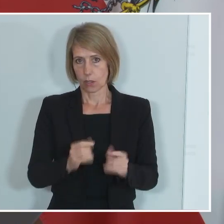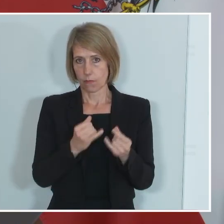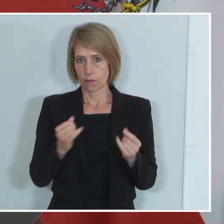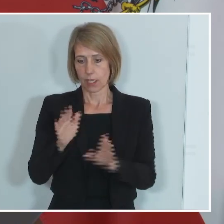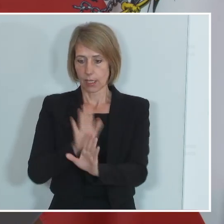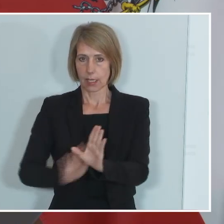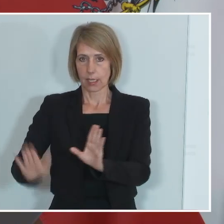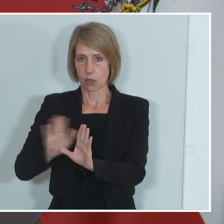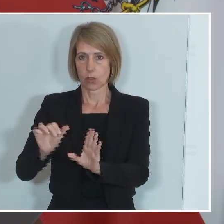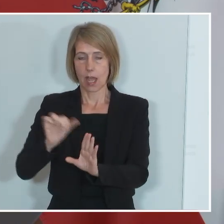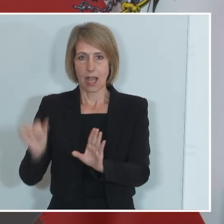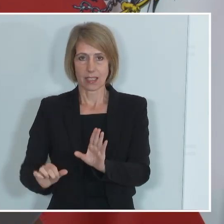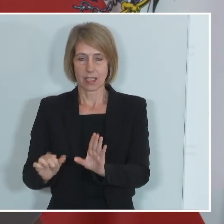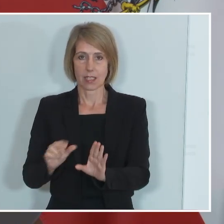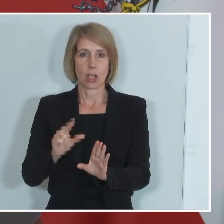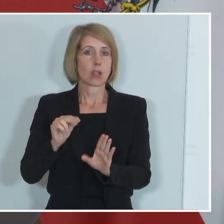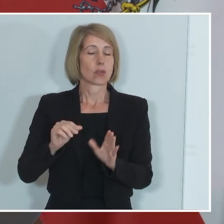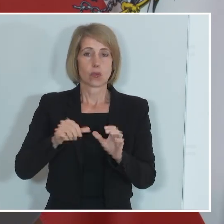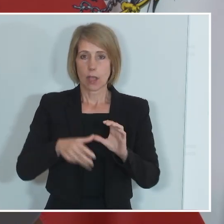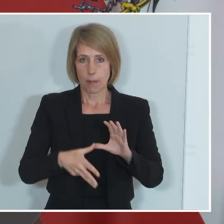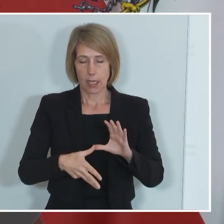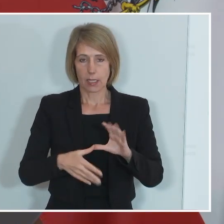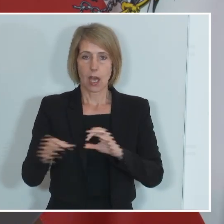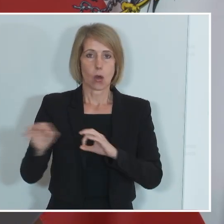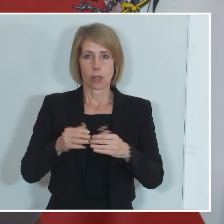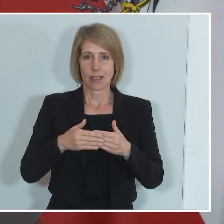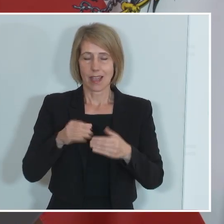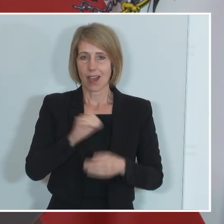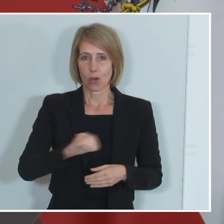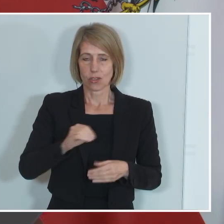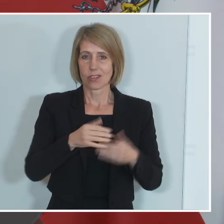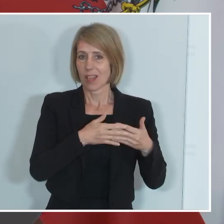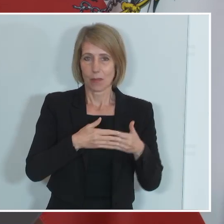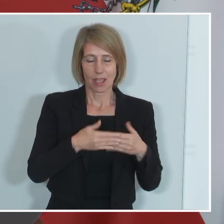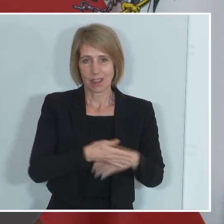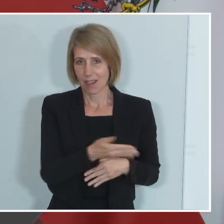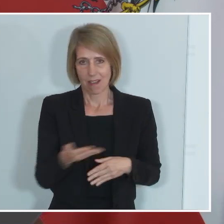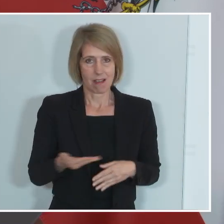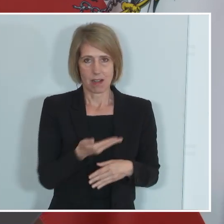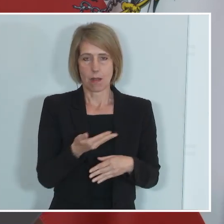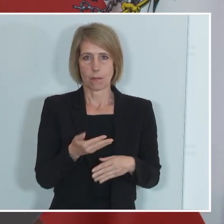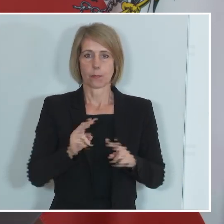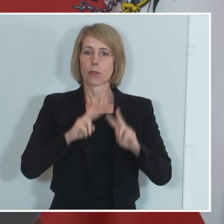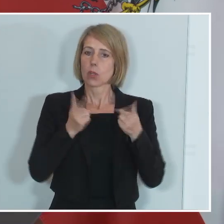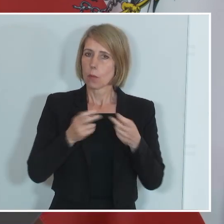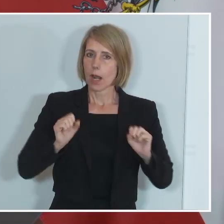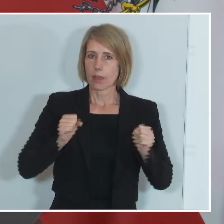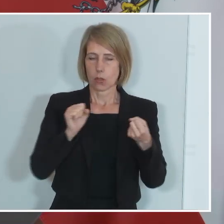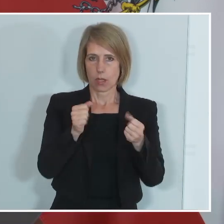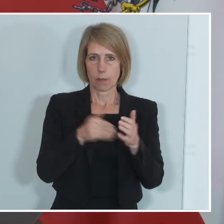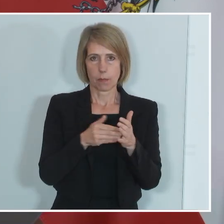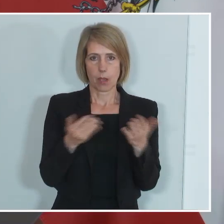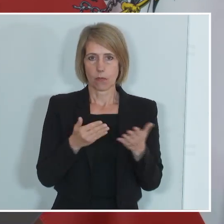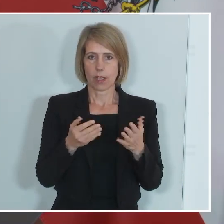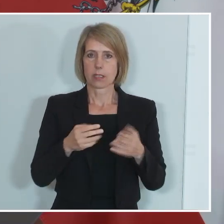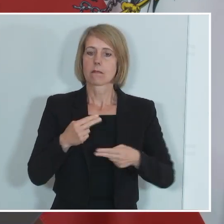Asien, Südamerika, den USA, aber eben auch dem Nahen Osten. Die globalen Dynamiken erfordern auch, dass wir handeln